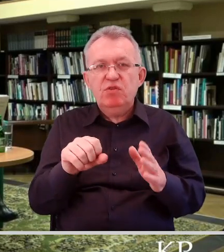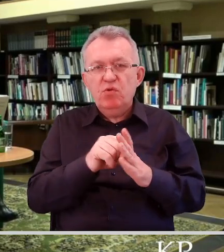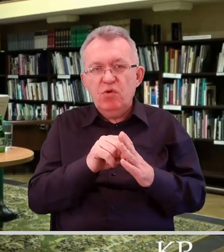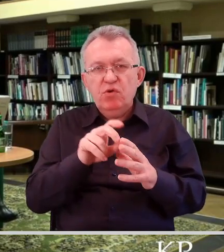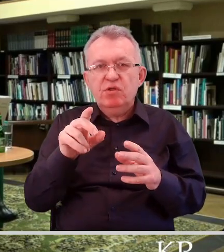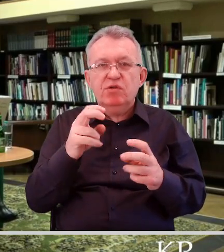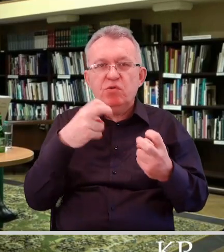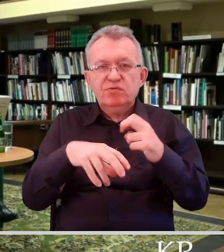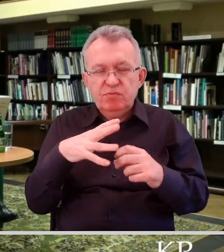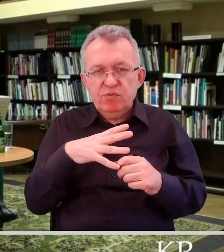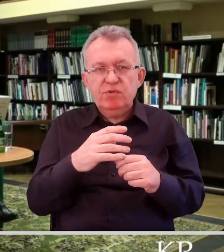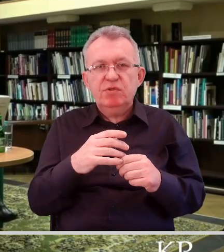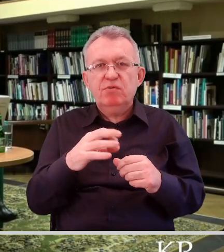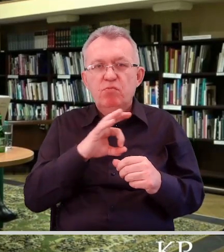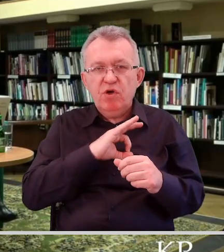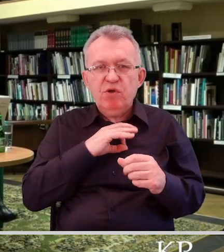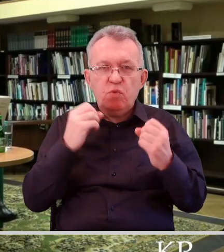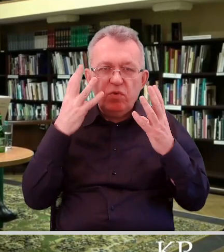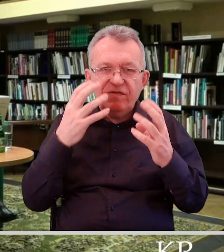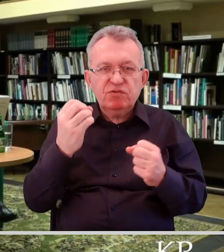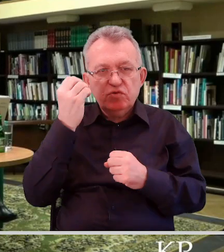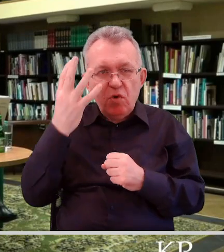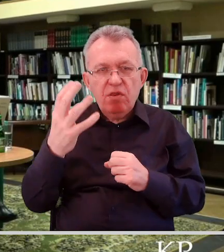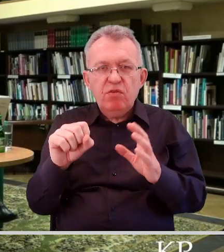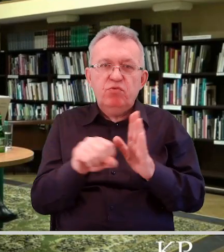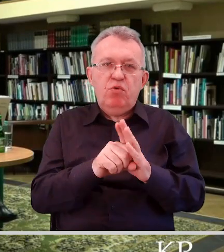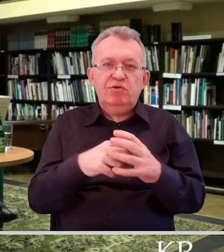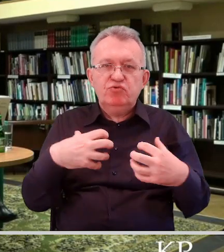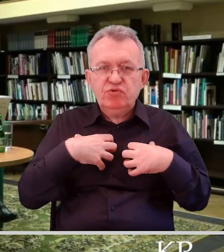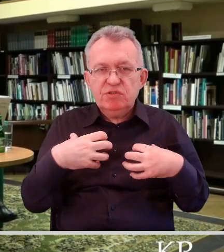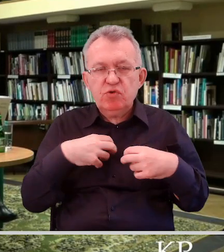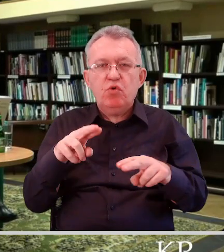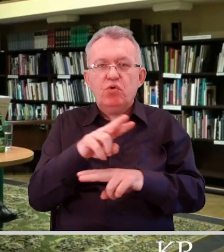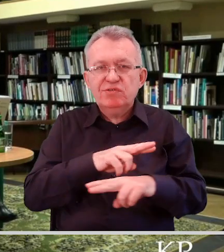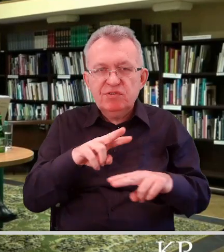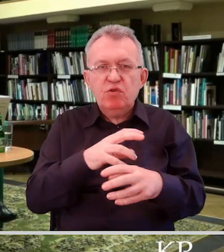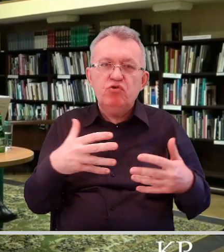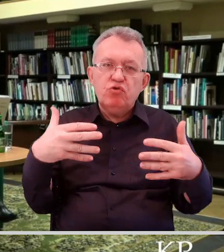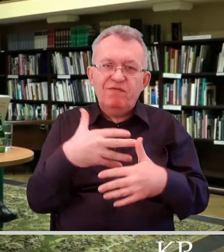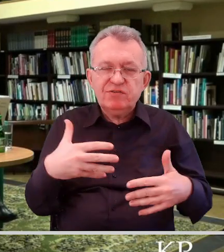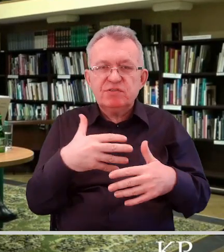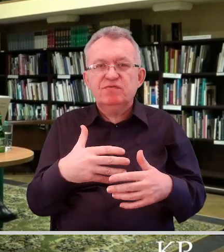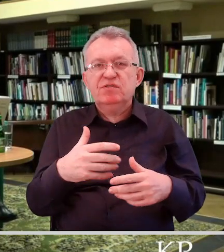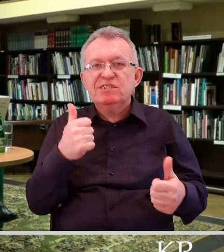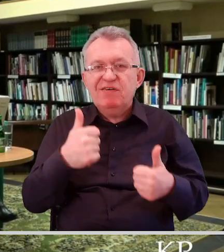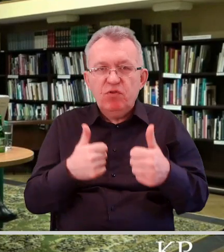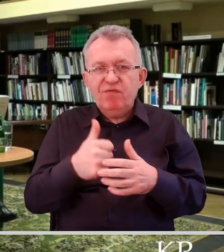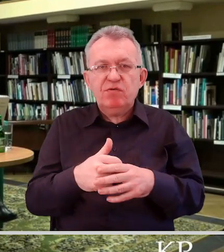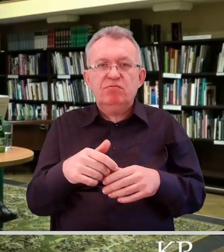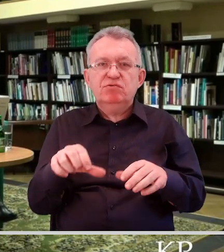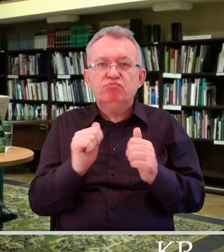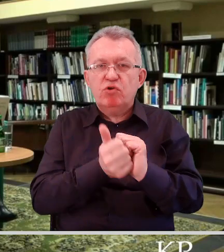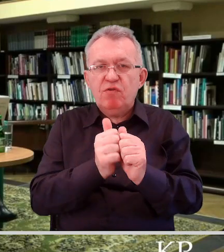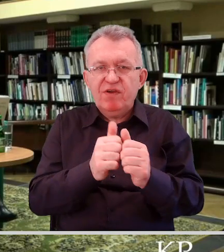i konstrukcji. Z moimi kulturowymi zdolnościami do prowadzenia życia rodzinnego, towarzyskiego, zawodowego,